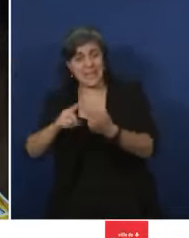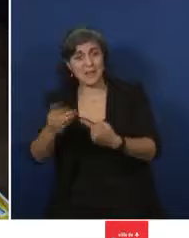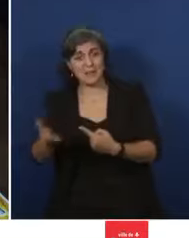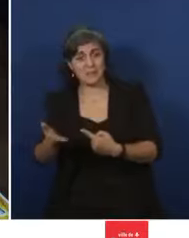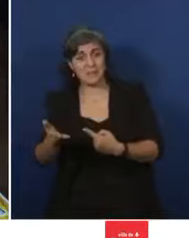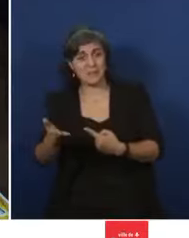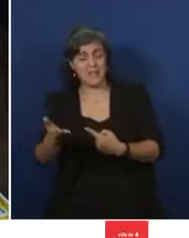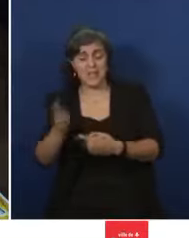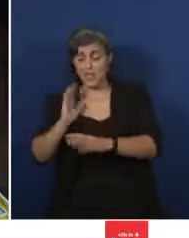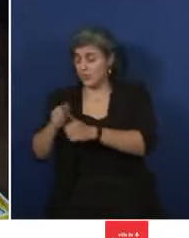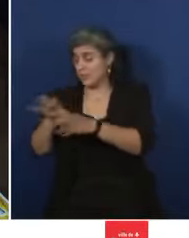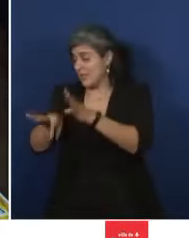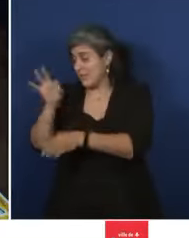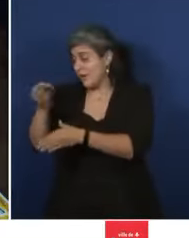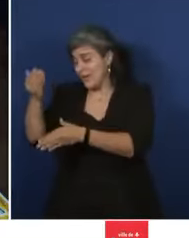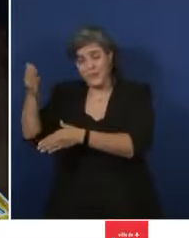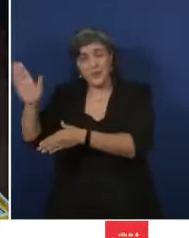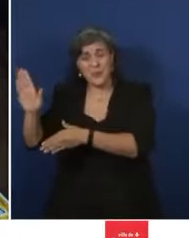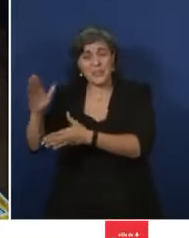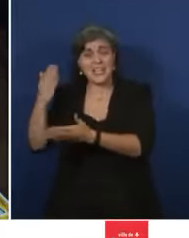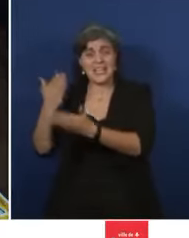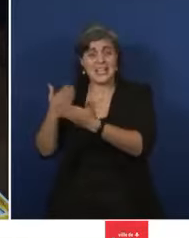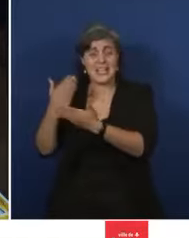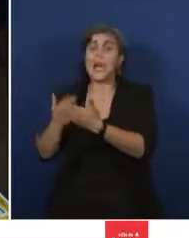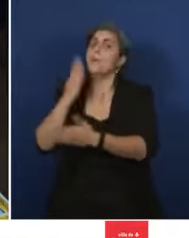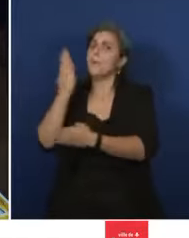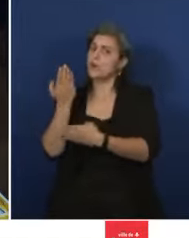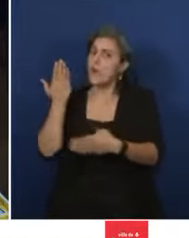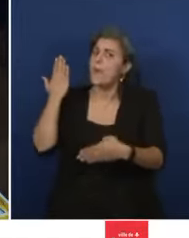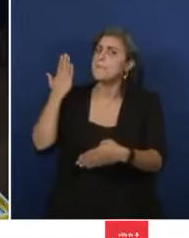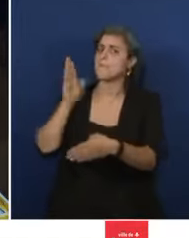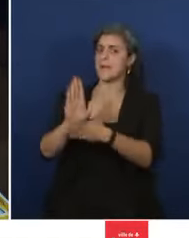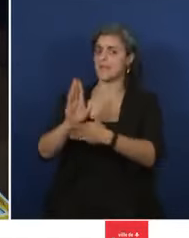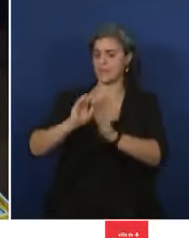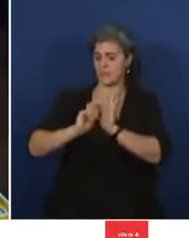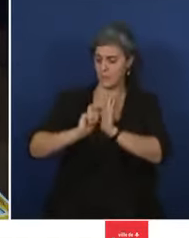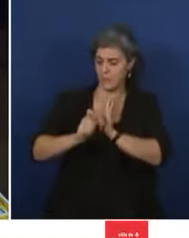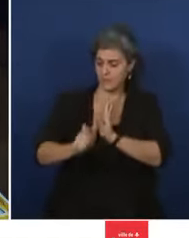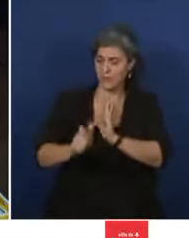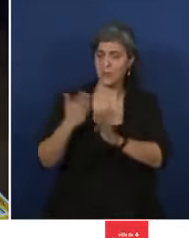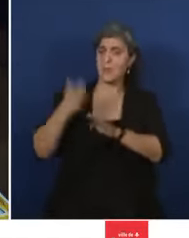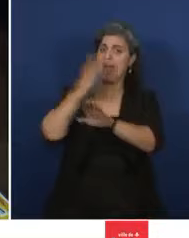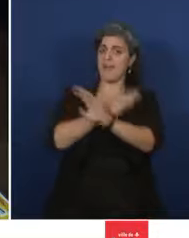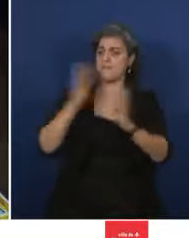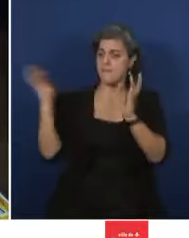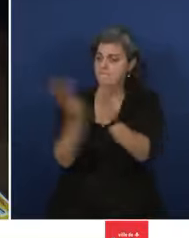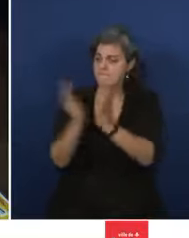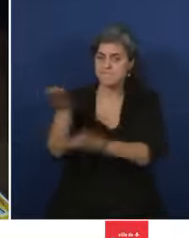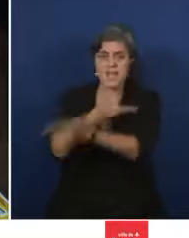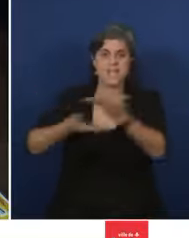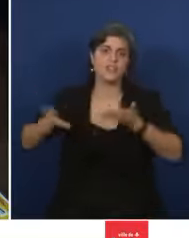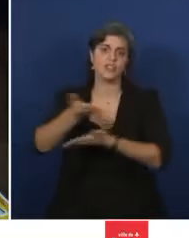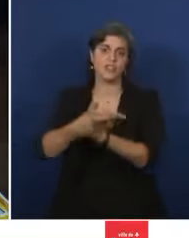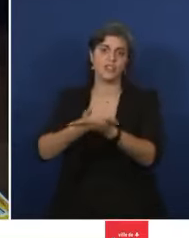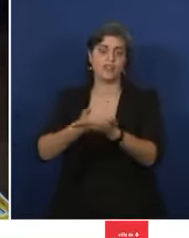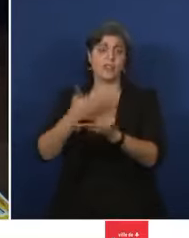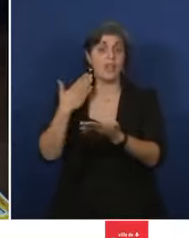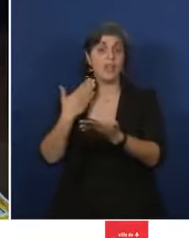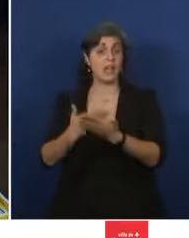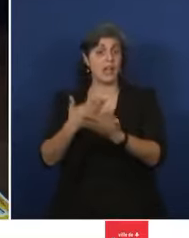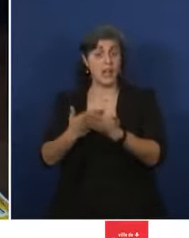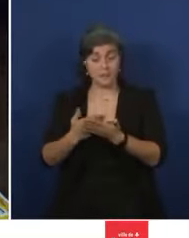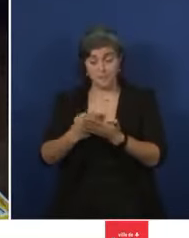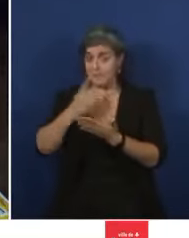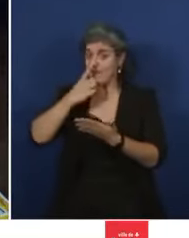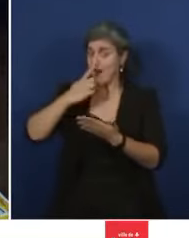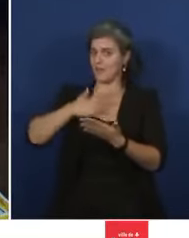autres délibérations qui font l'objet de présentation de processus de concertation, nous pensons que la mise en place